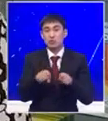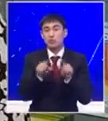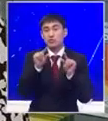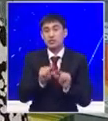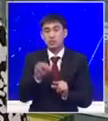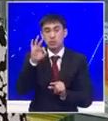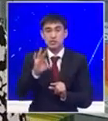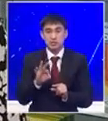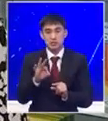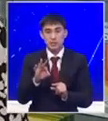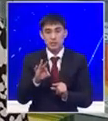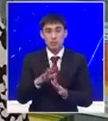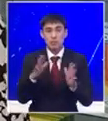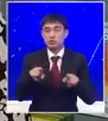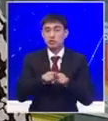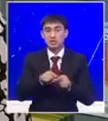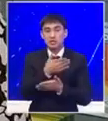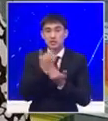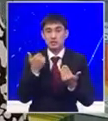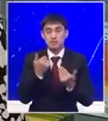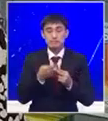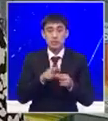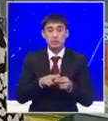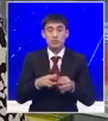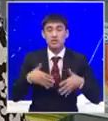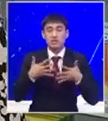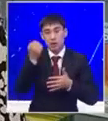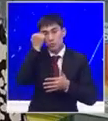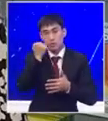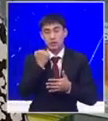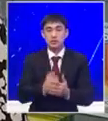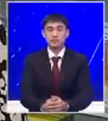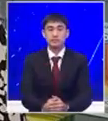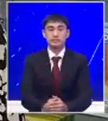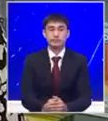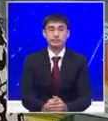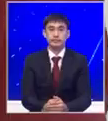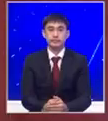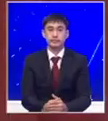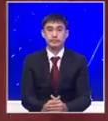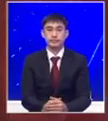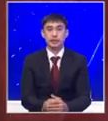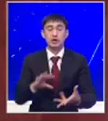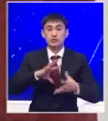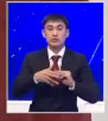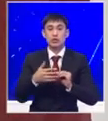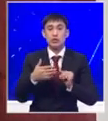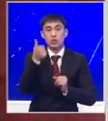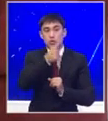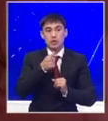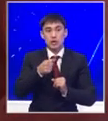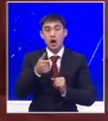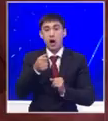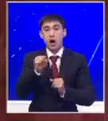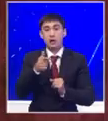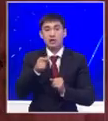низкой процентной ставке больше таких нет поэтому выражаем огромную благодарность всего в течение года аграрной